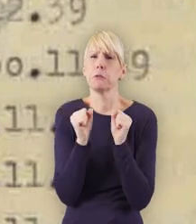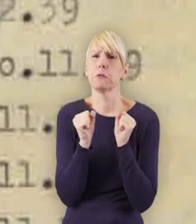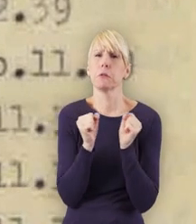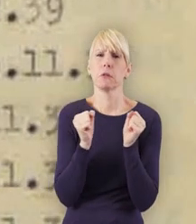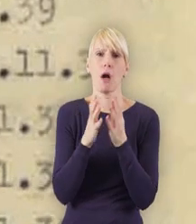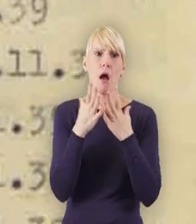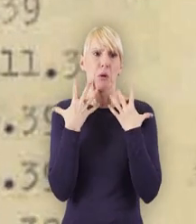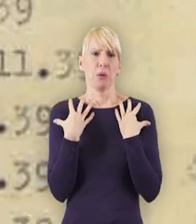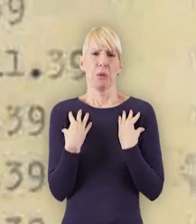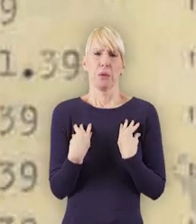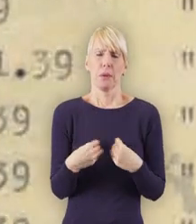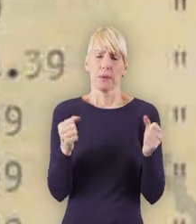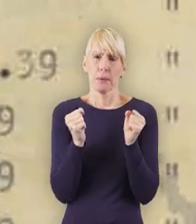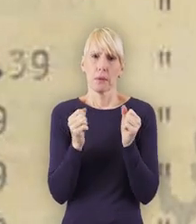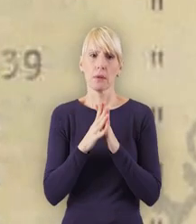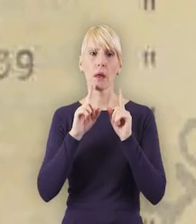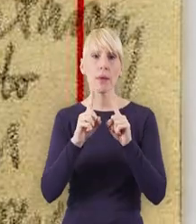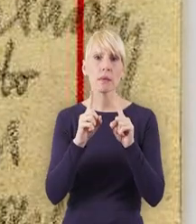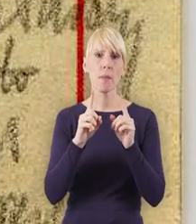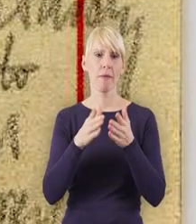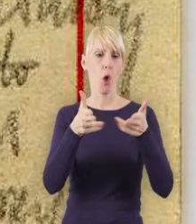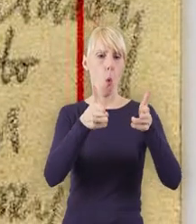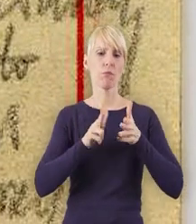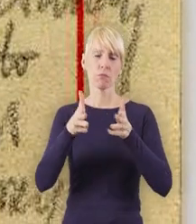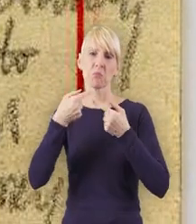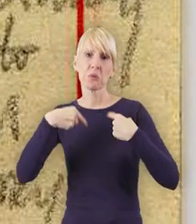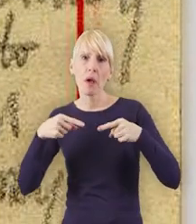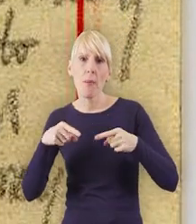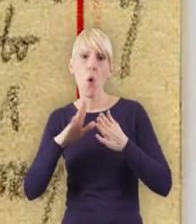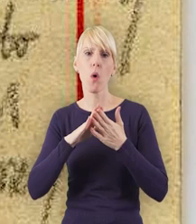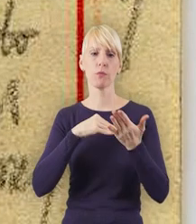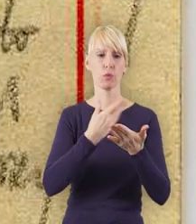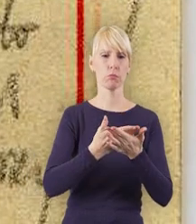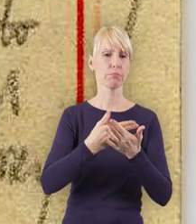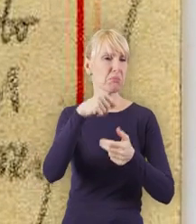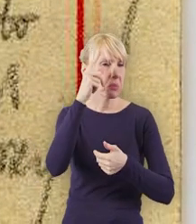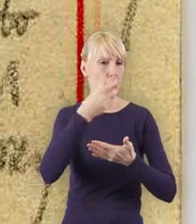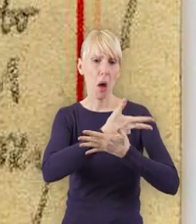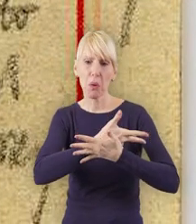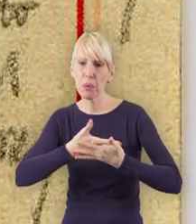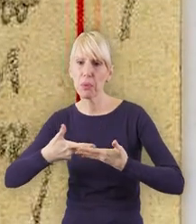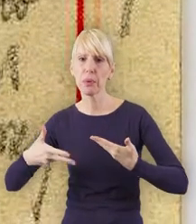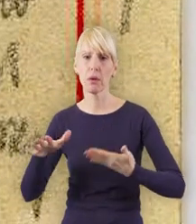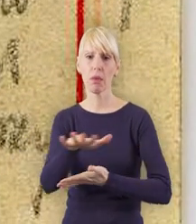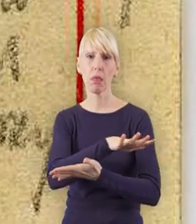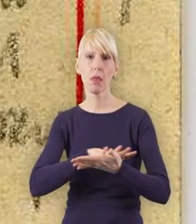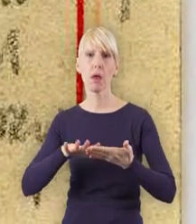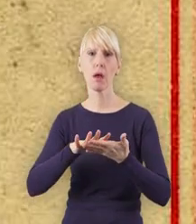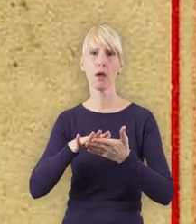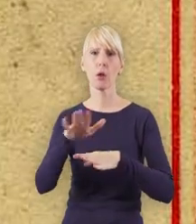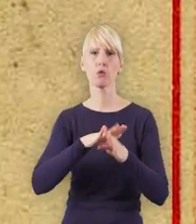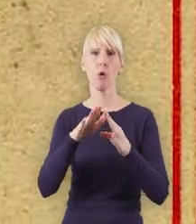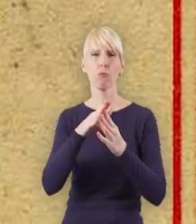wilgoć. Cele nie były wyposażone w prycze. Więźniowie spali na betonie, za posłanie mając